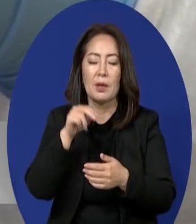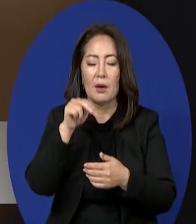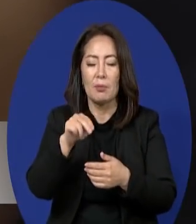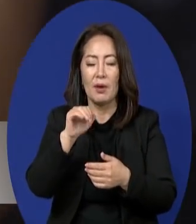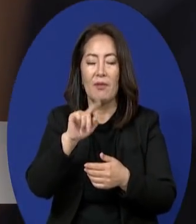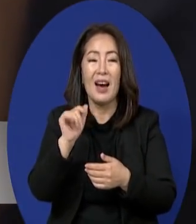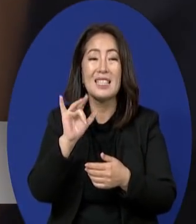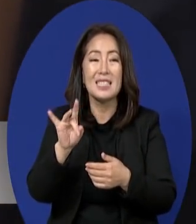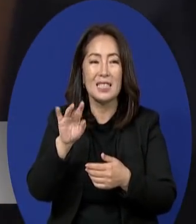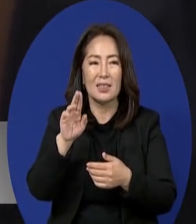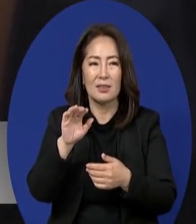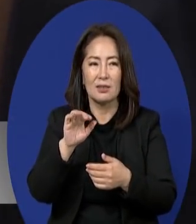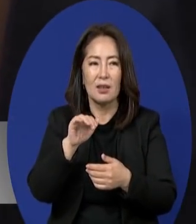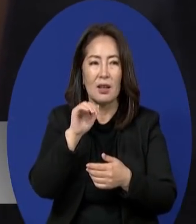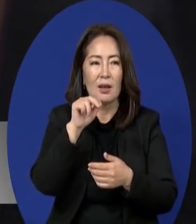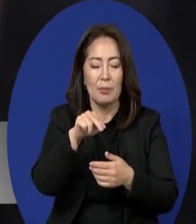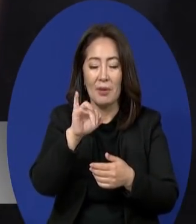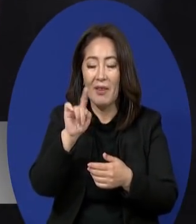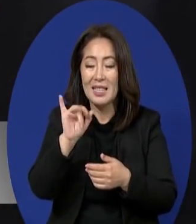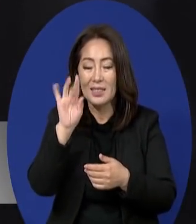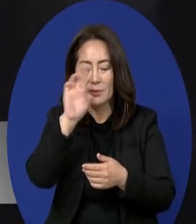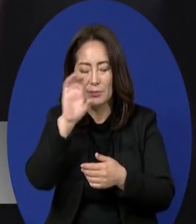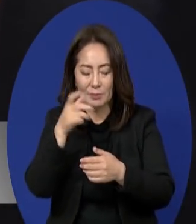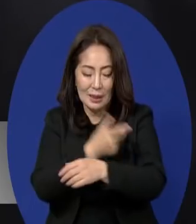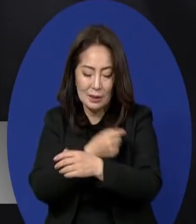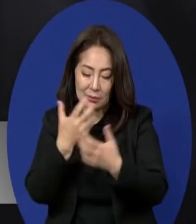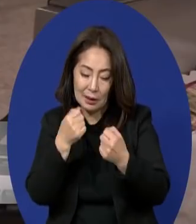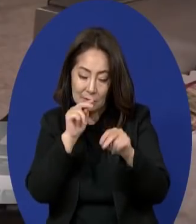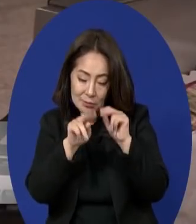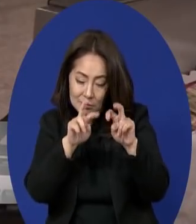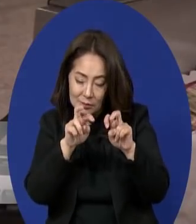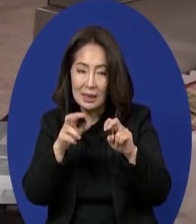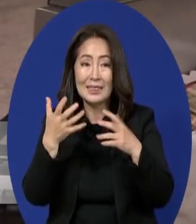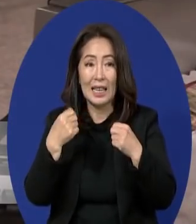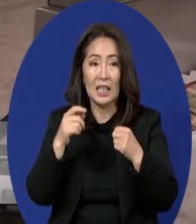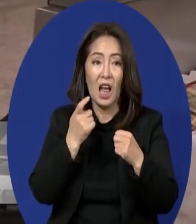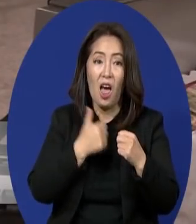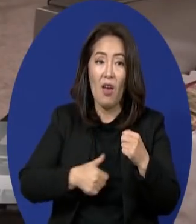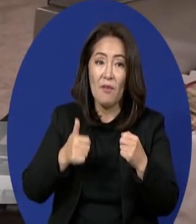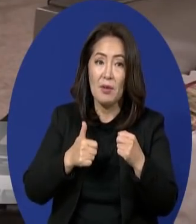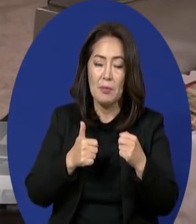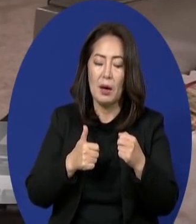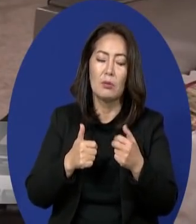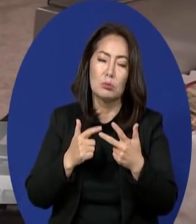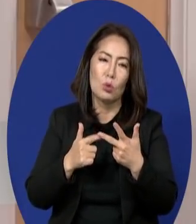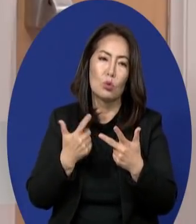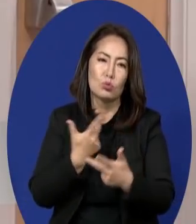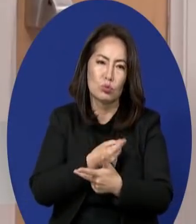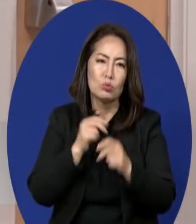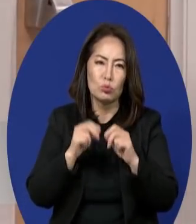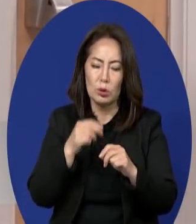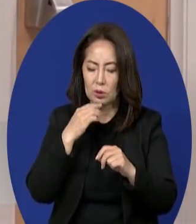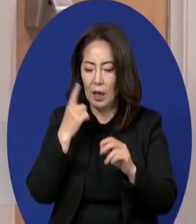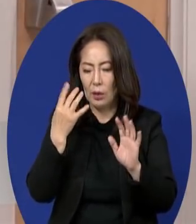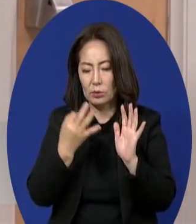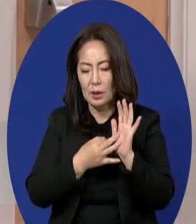вакцины үр нөлөөг харуулж байгаа баримт мэдээлэлд тулгуурлан дархлааны хэвийн тогтолцоотой иргэдэд 3 дахь тунг хийхийг зөвлөж байна. Өөрөөр хэлбэл